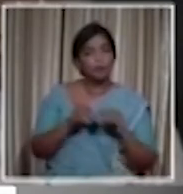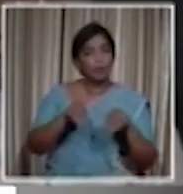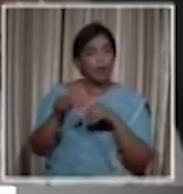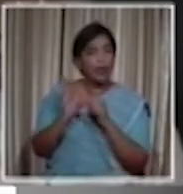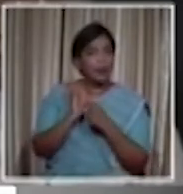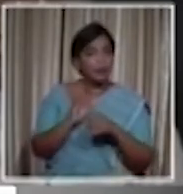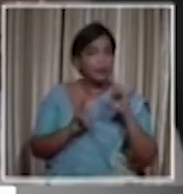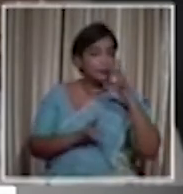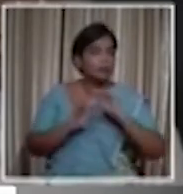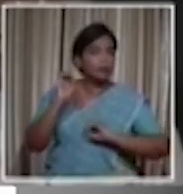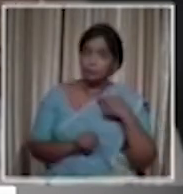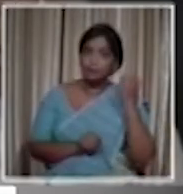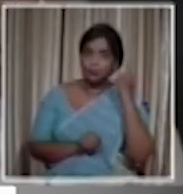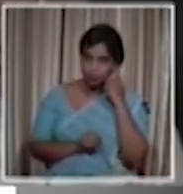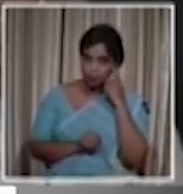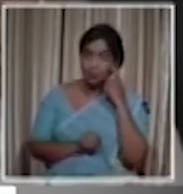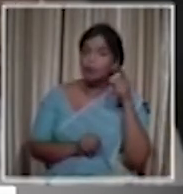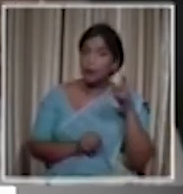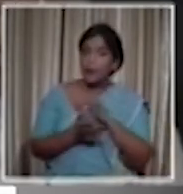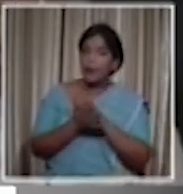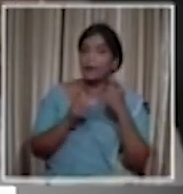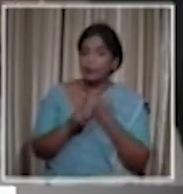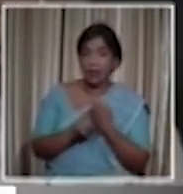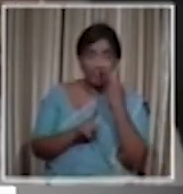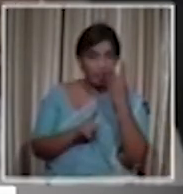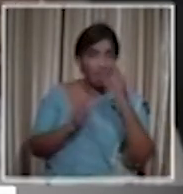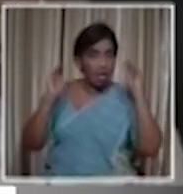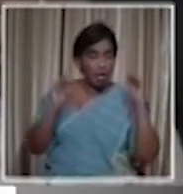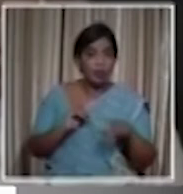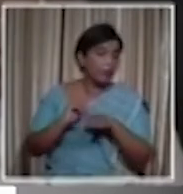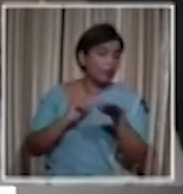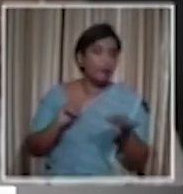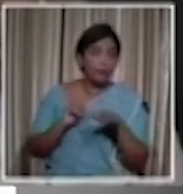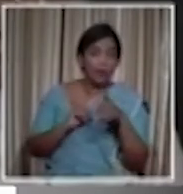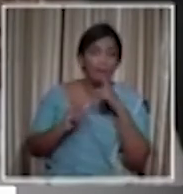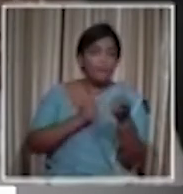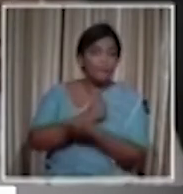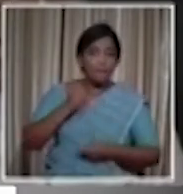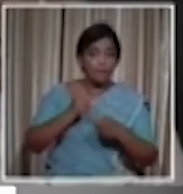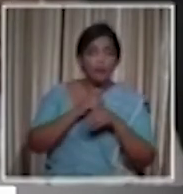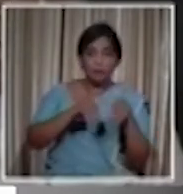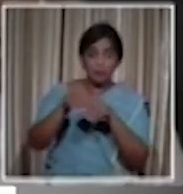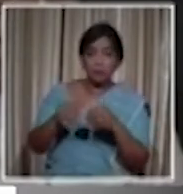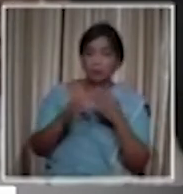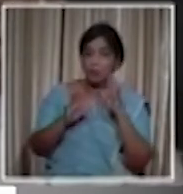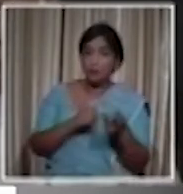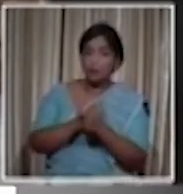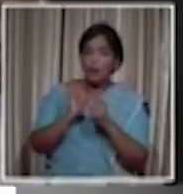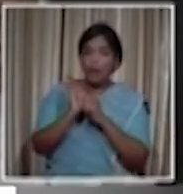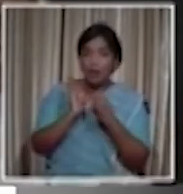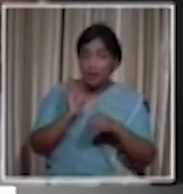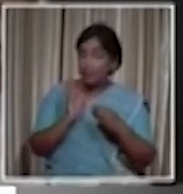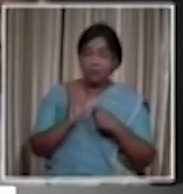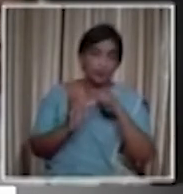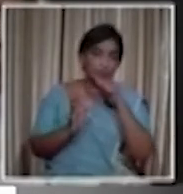100ට 100ක්ම කපා හැරීම හෙක්ටයාර් 20කට අඩු ඉඩම් ප්‍රමාණයක් ඇති වී ගොවීන් ලබාගෙන ඇති ගොවි ණය වහාම